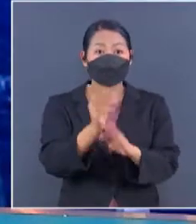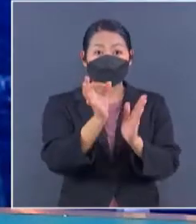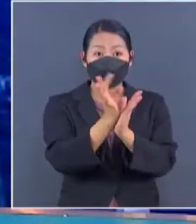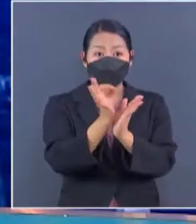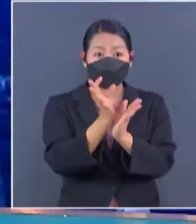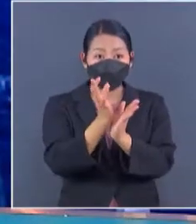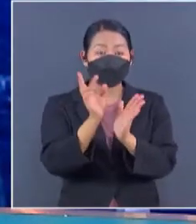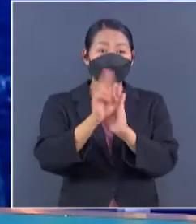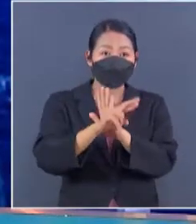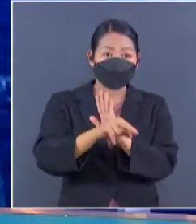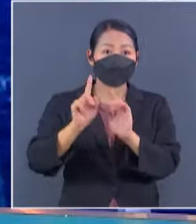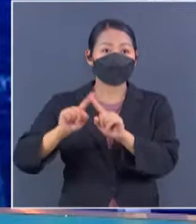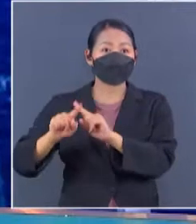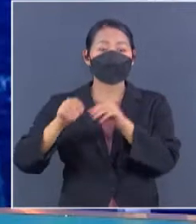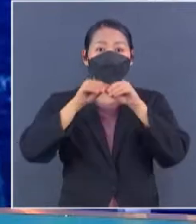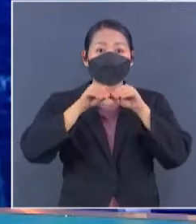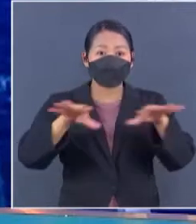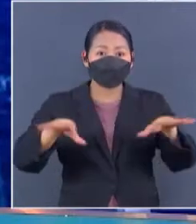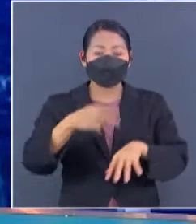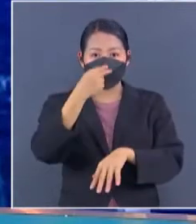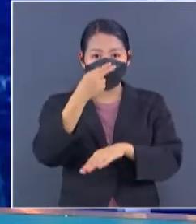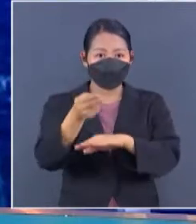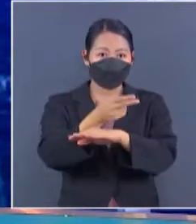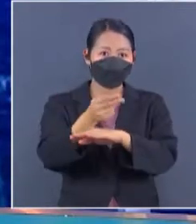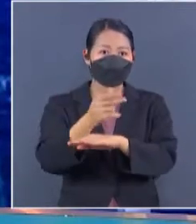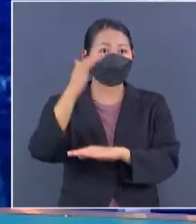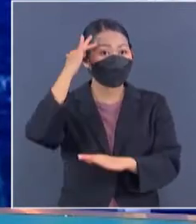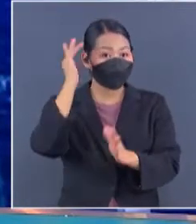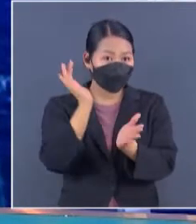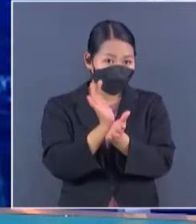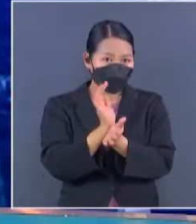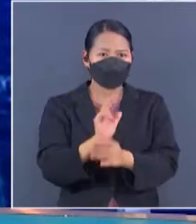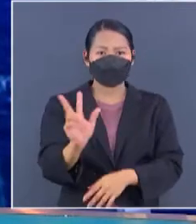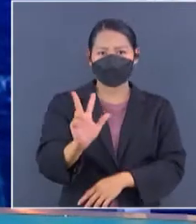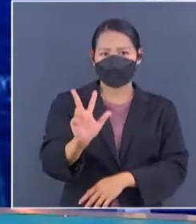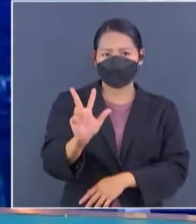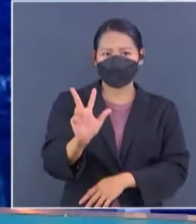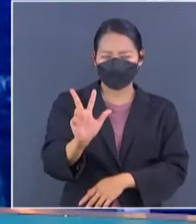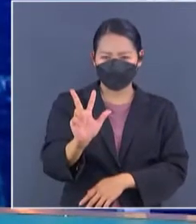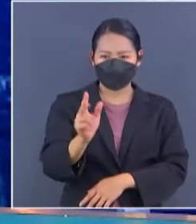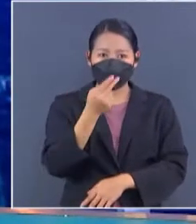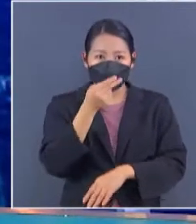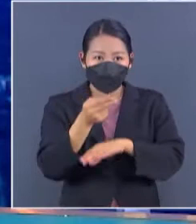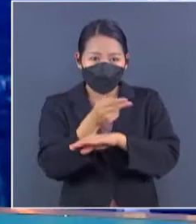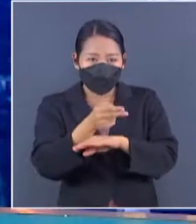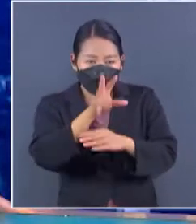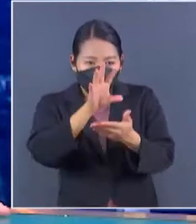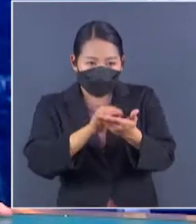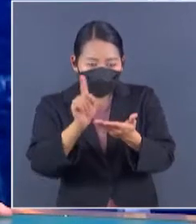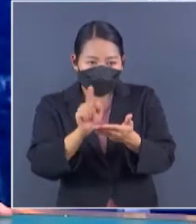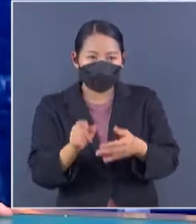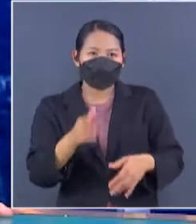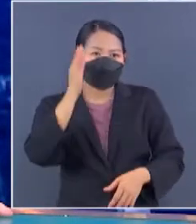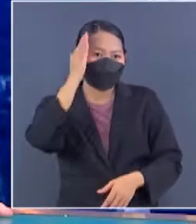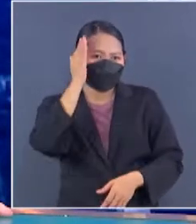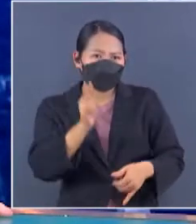แล้วก็เข้าไปช่วยเหลือคนคนนี้เดินถนนจากระยองจะกลับบุรีรัมไม่มีเงินติดตัวสักบาทครับตำรวจเห็นแล้ว